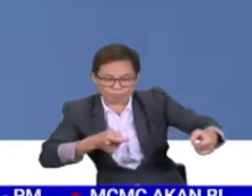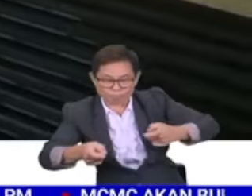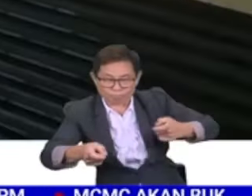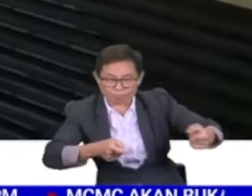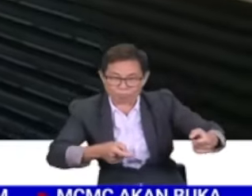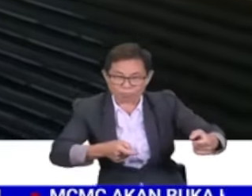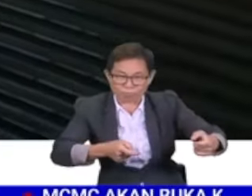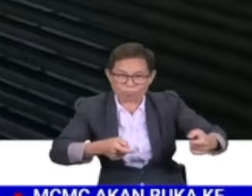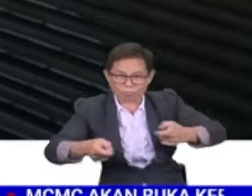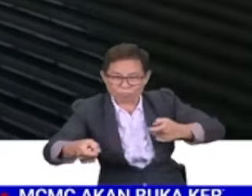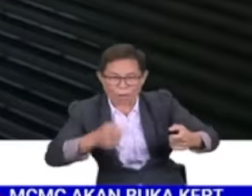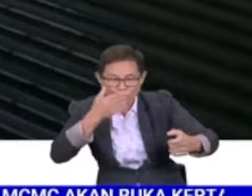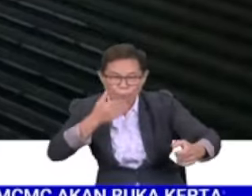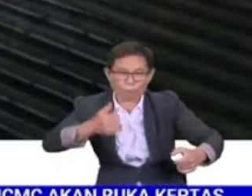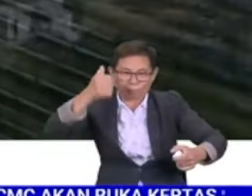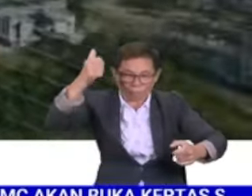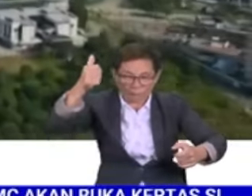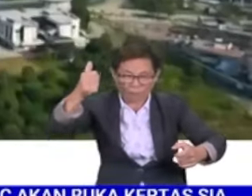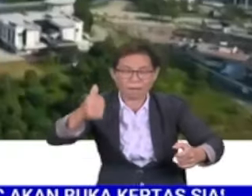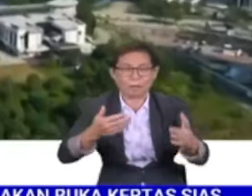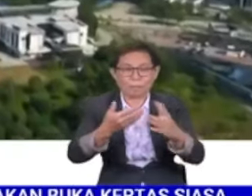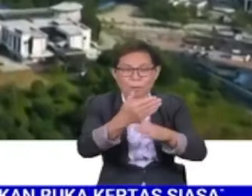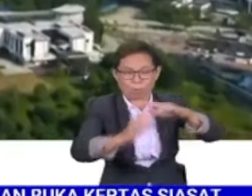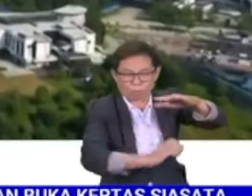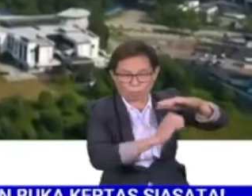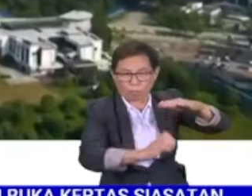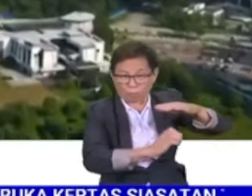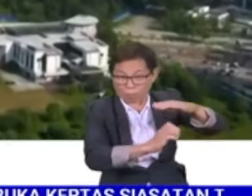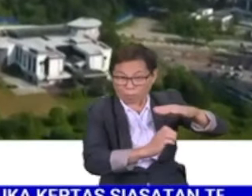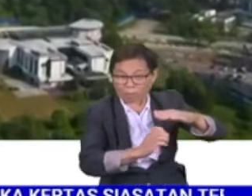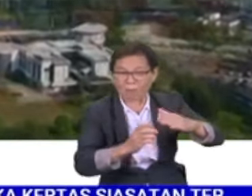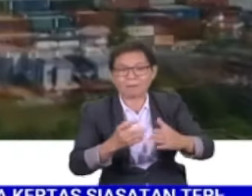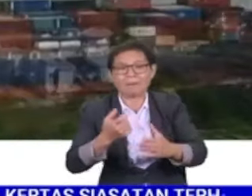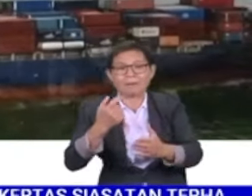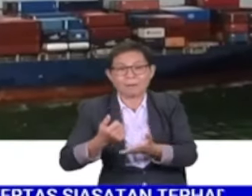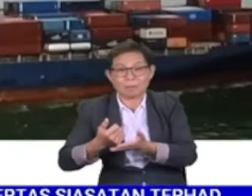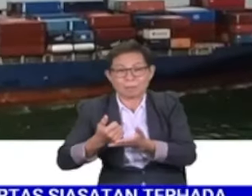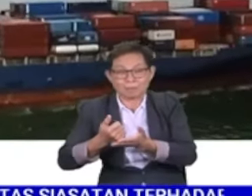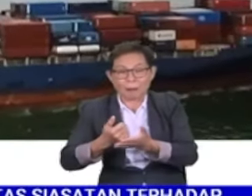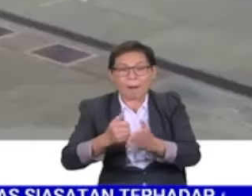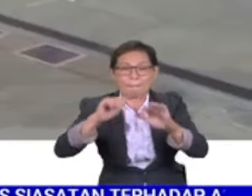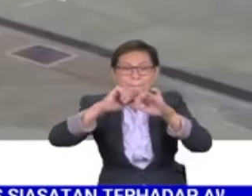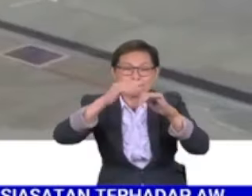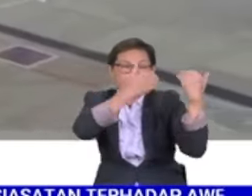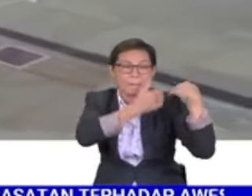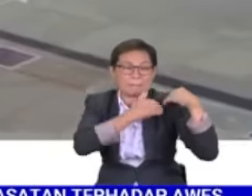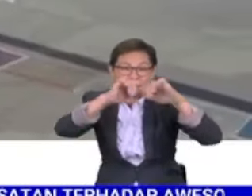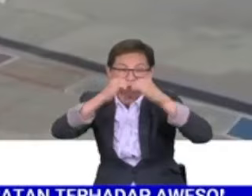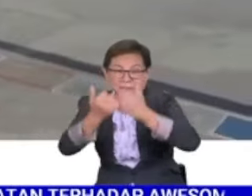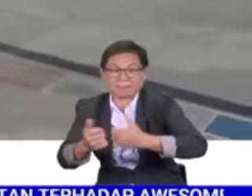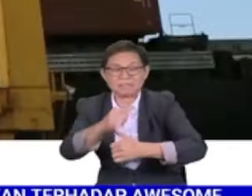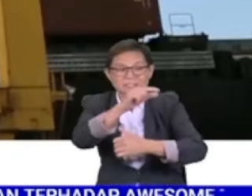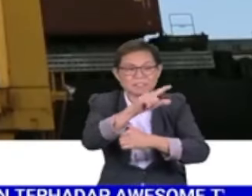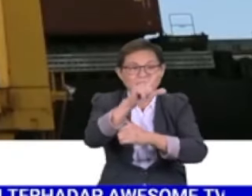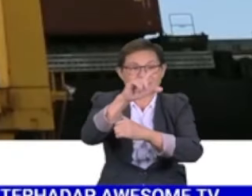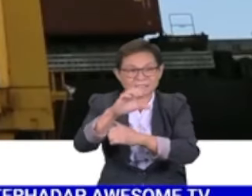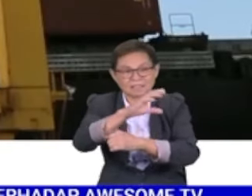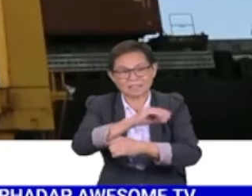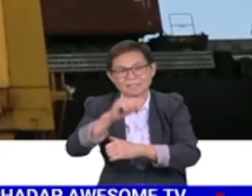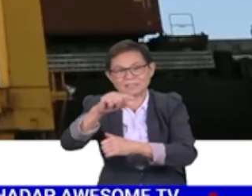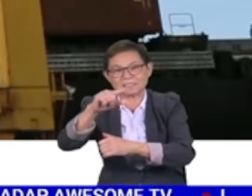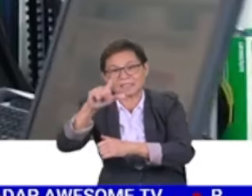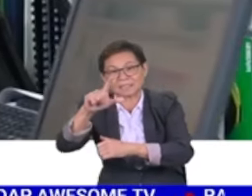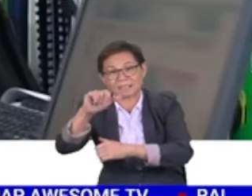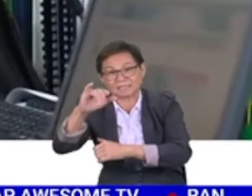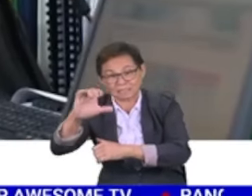dan tata kelola terbaik. Menerusi elemen ihsan juga, peranan agensi berkaitan kerajaan selain GLC dan